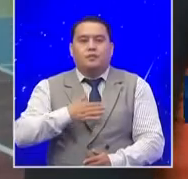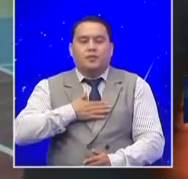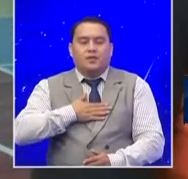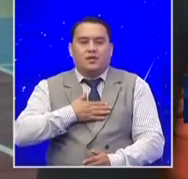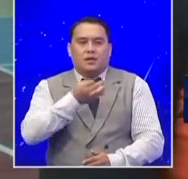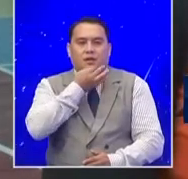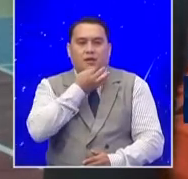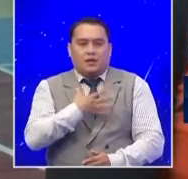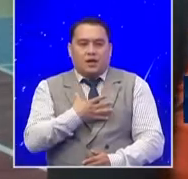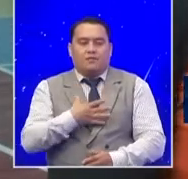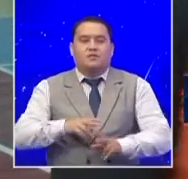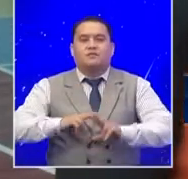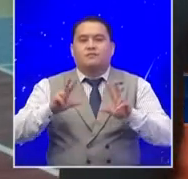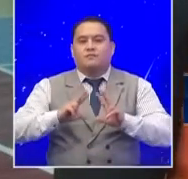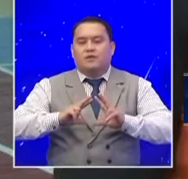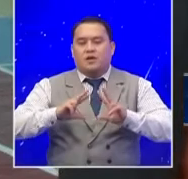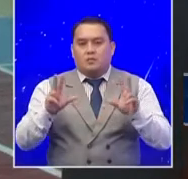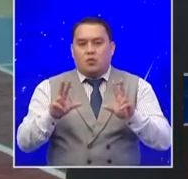здесь очень красиво